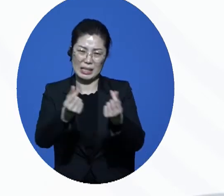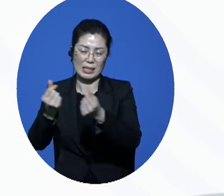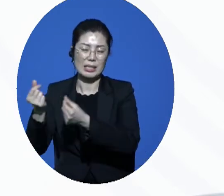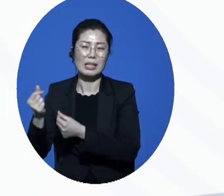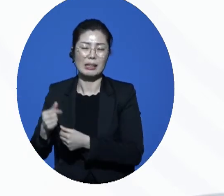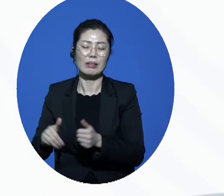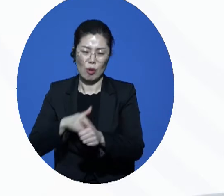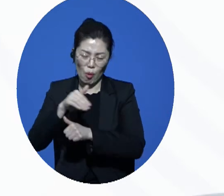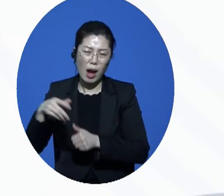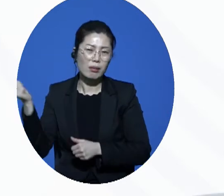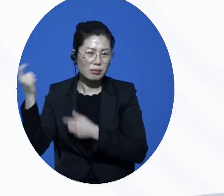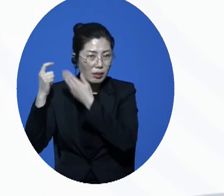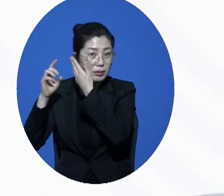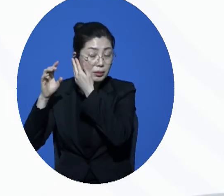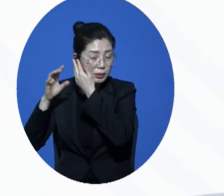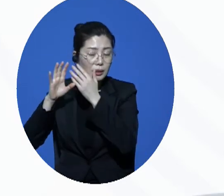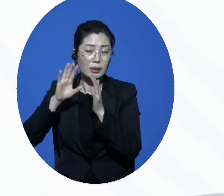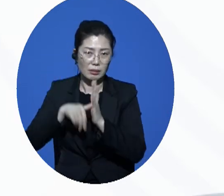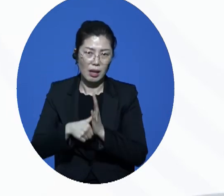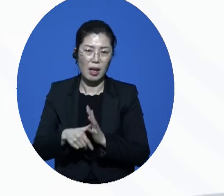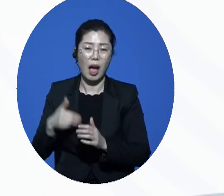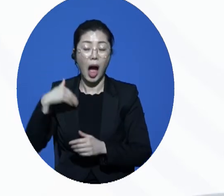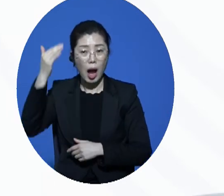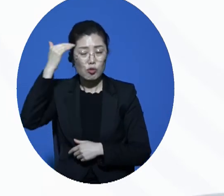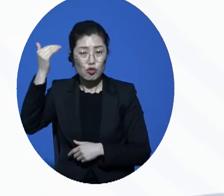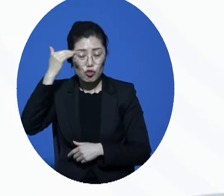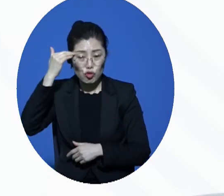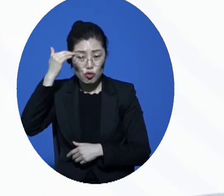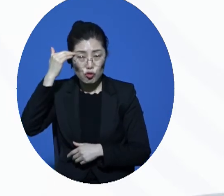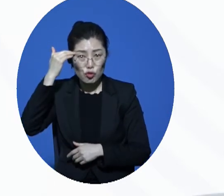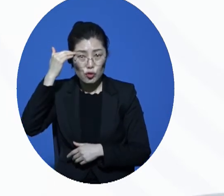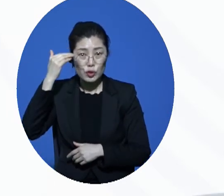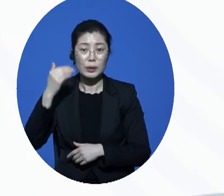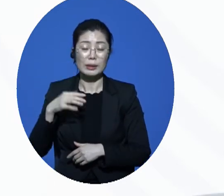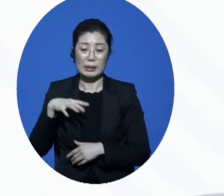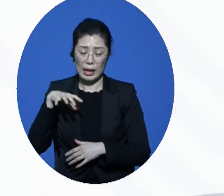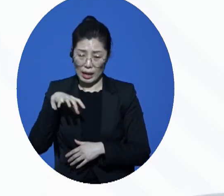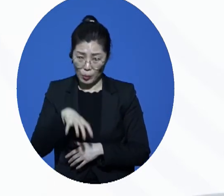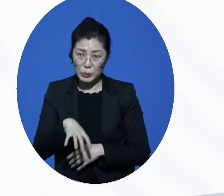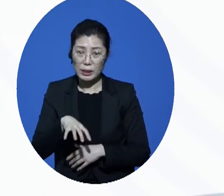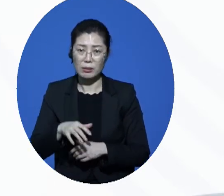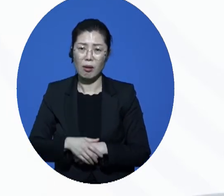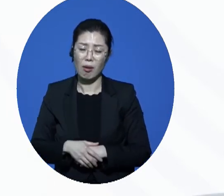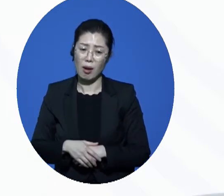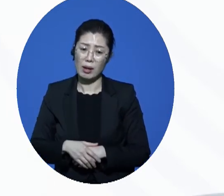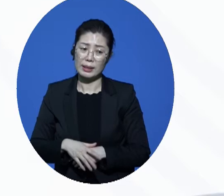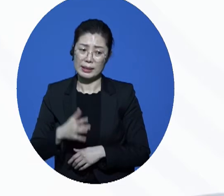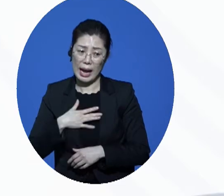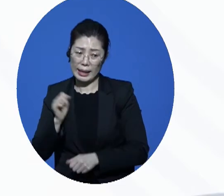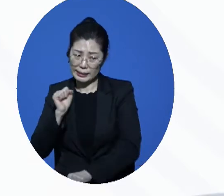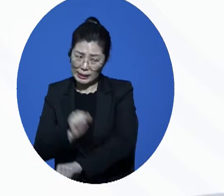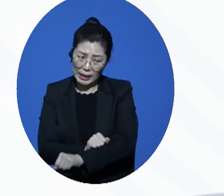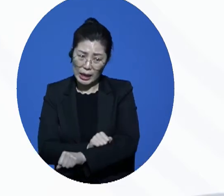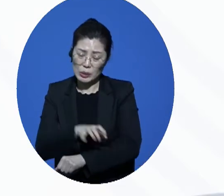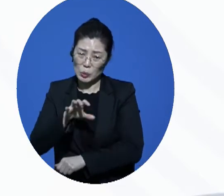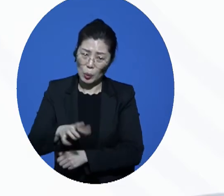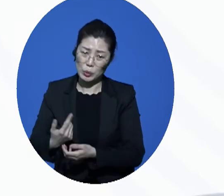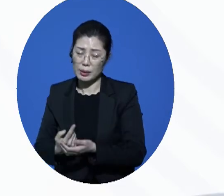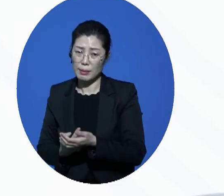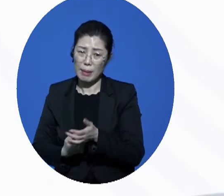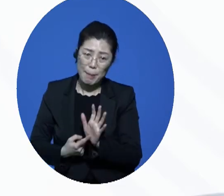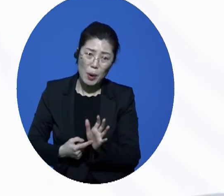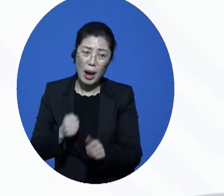이야기를 들으면서 이 K방역을 자랑하는 대한민국이 본인들이 잘하고 있는 부분을 강조하며 외국도